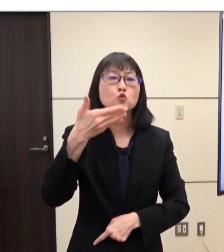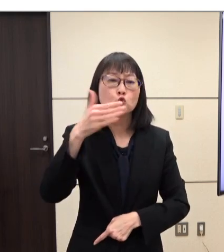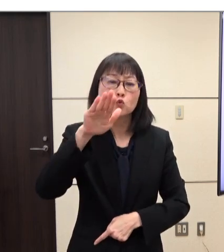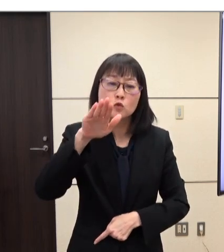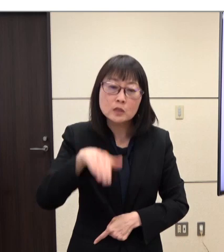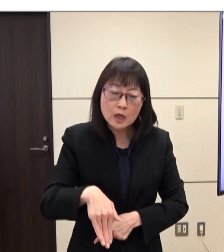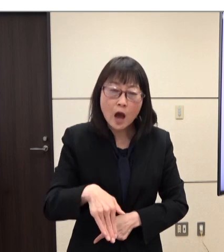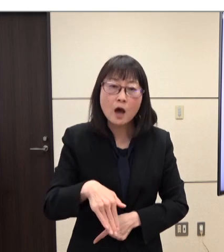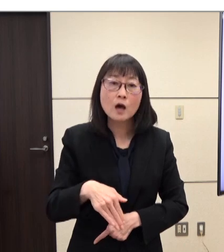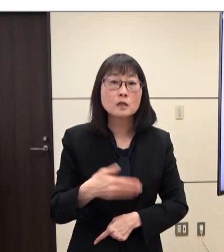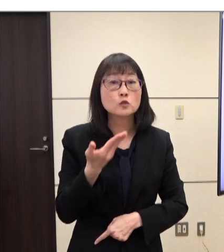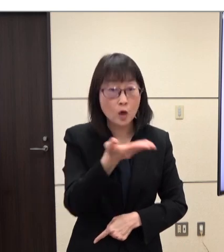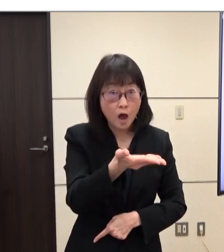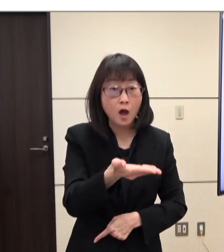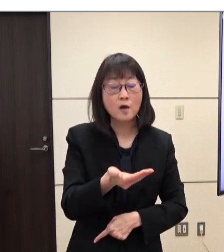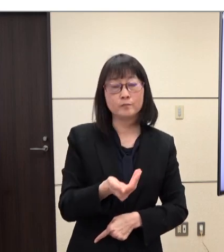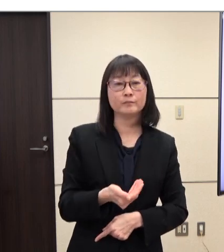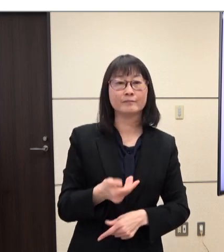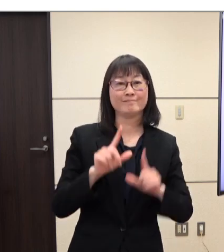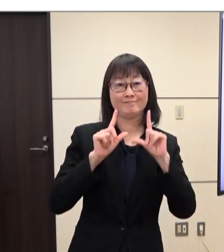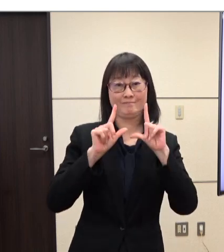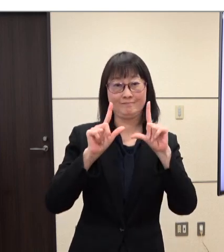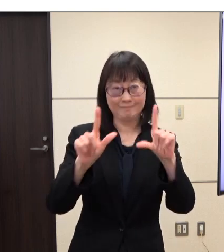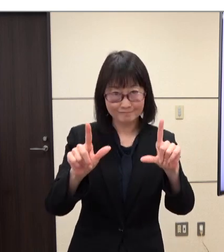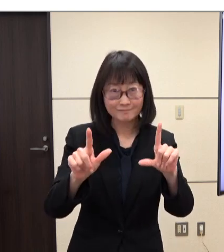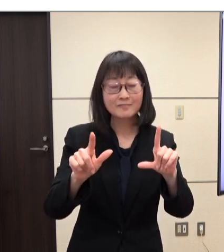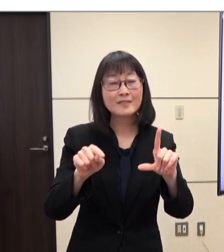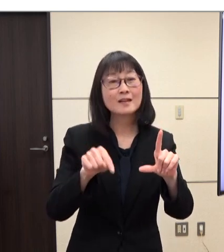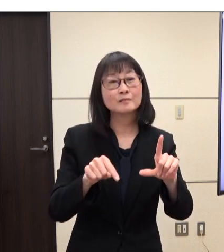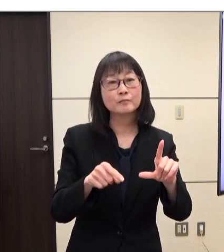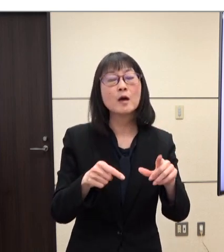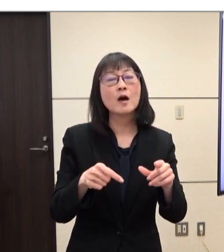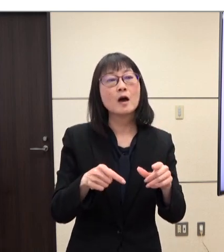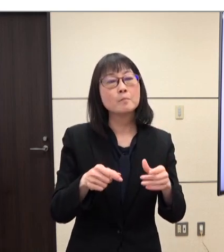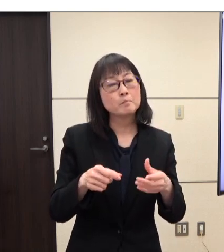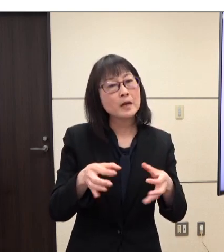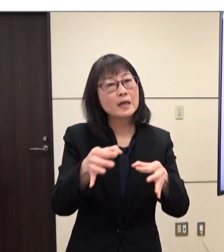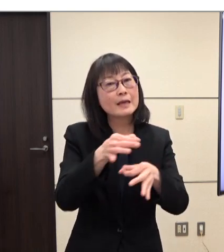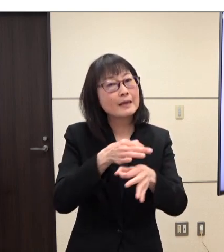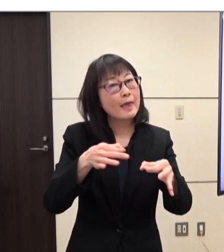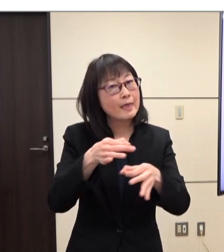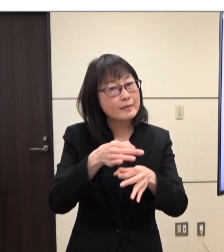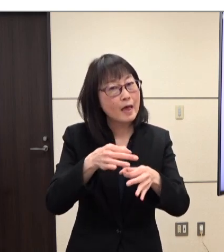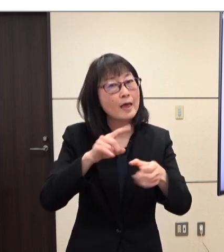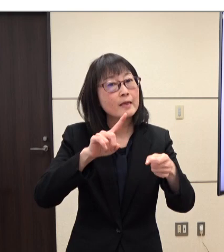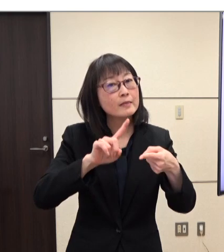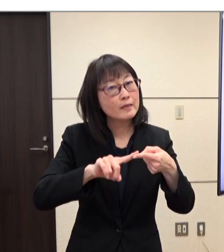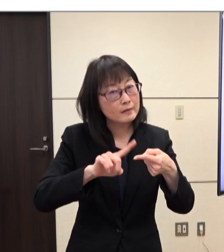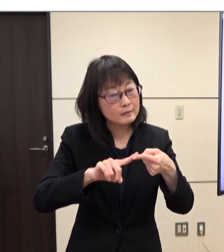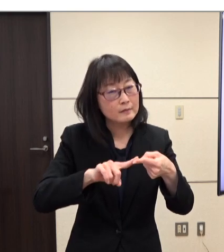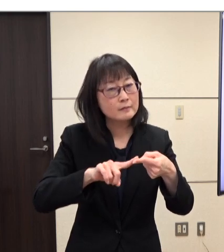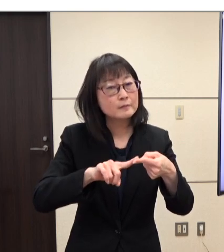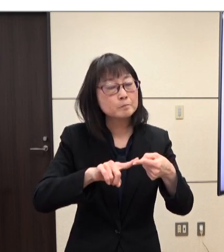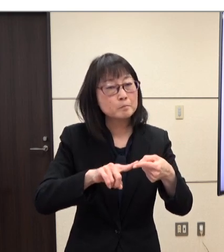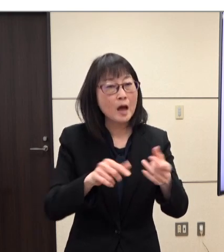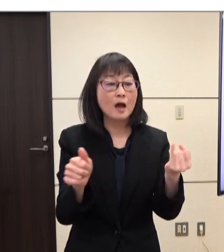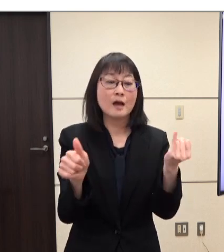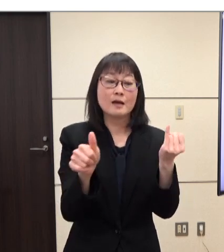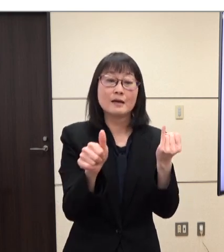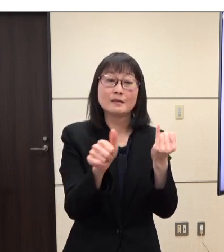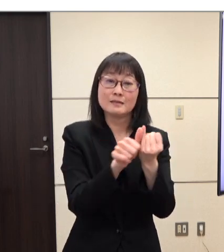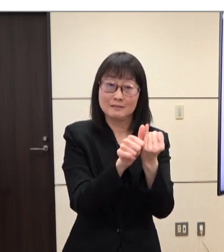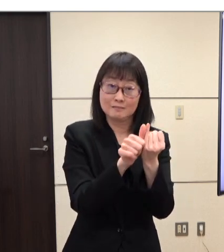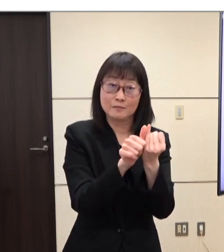盤が弱いという点ではやっぱり若年世帯でありまして、まあ、我々も新婚世帯への家賃支援やってますが、一